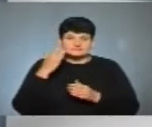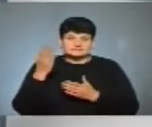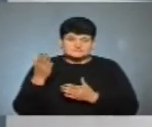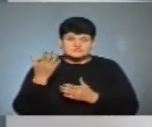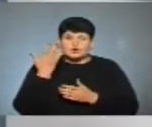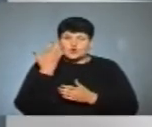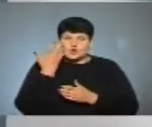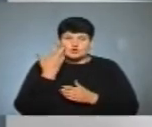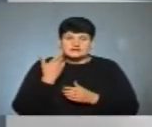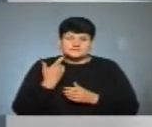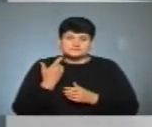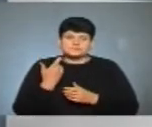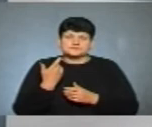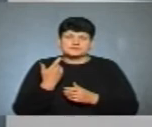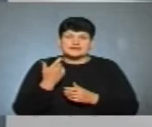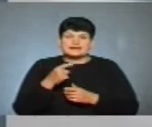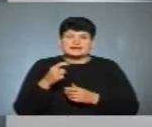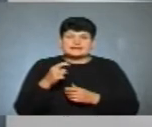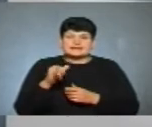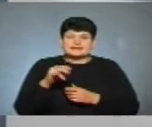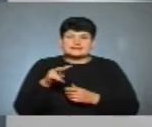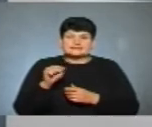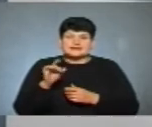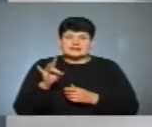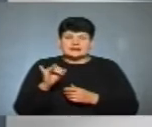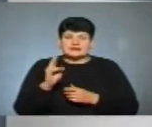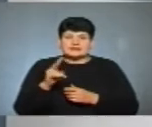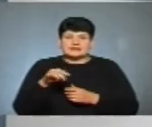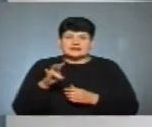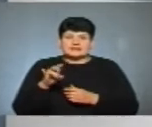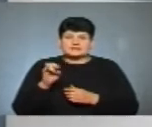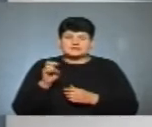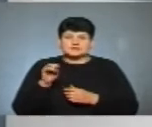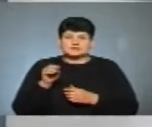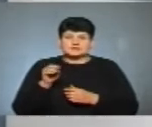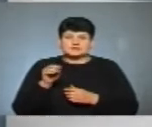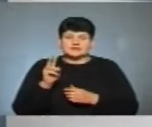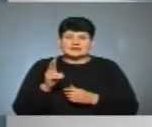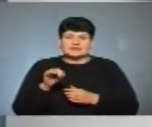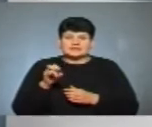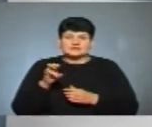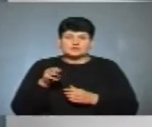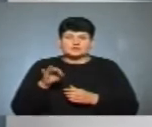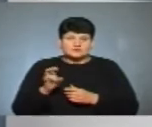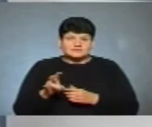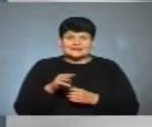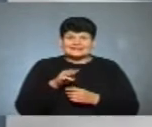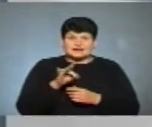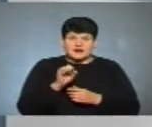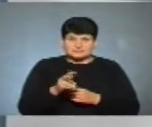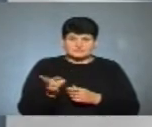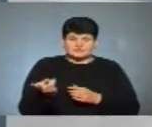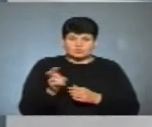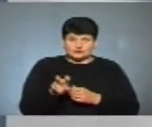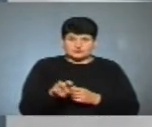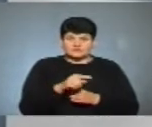коли Хіларі Клінтон і Трамп виходили, то в Хіларі Клінтон була